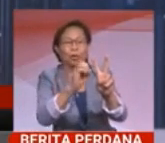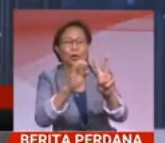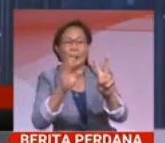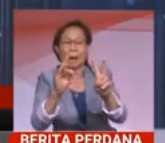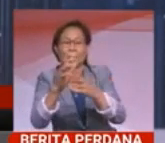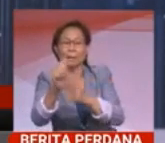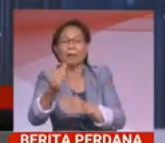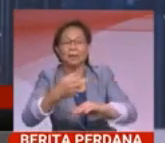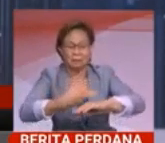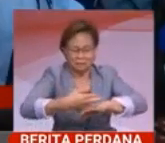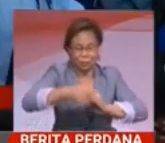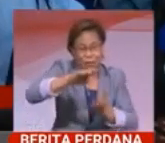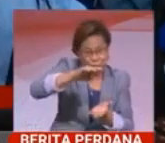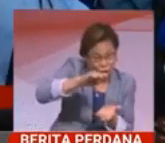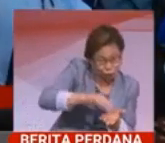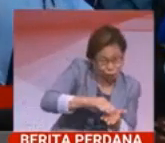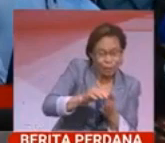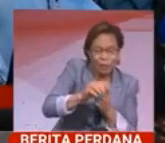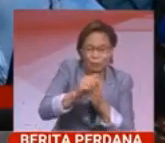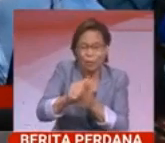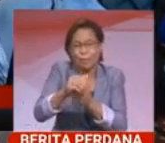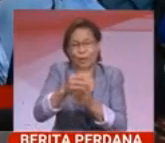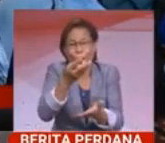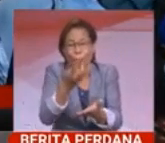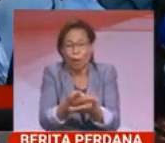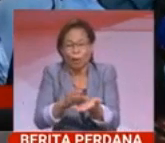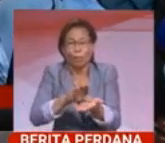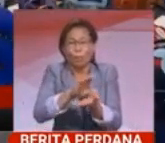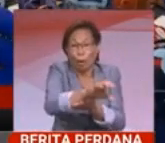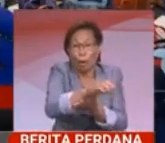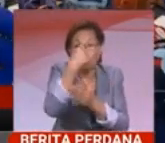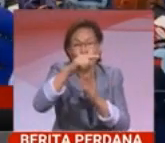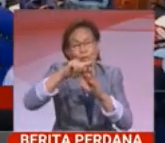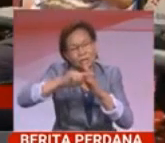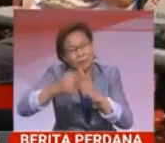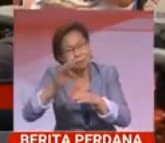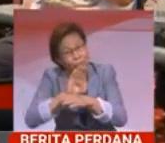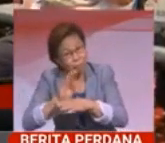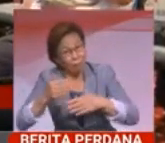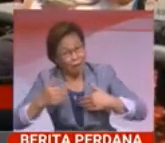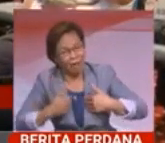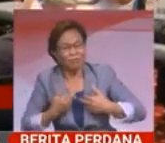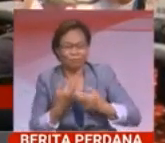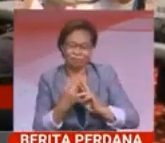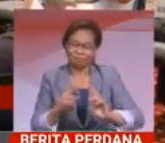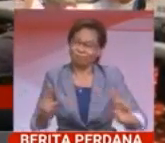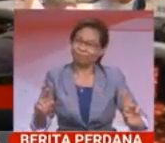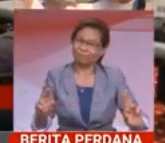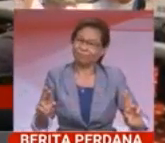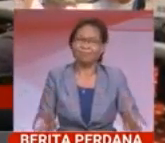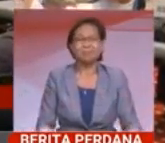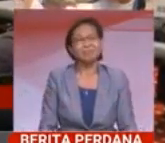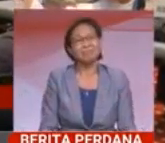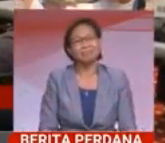ringgit slide sewa murah bimbingan dan modal awal menjalankan curut disediakan